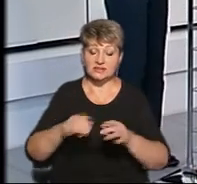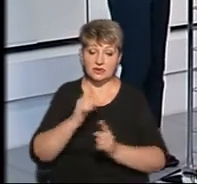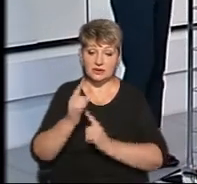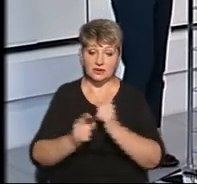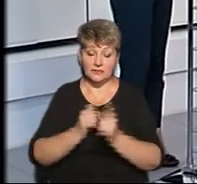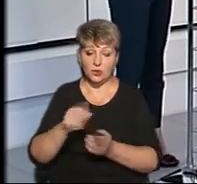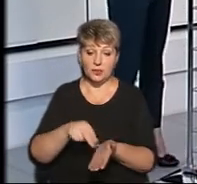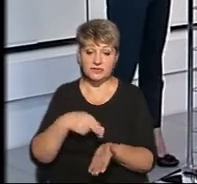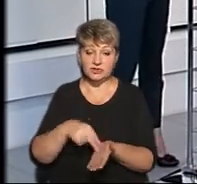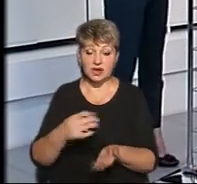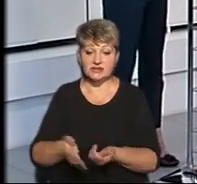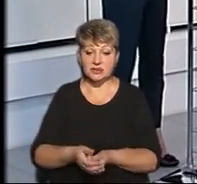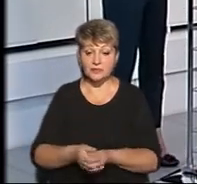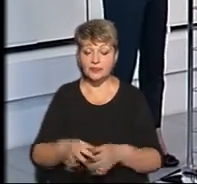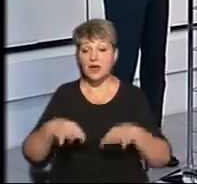Черкасах?